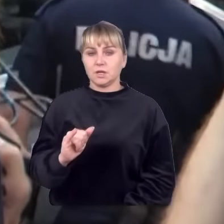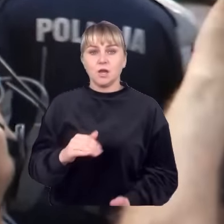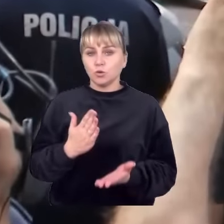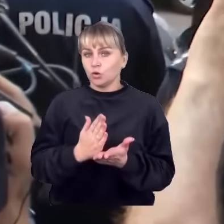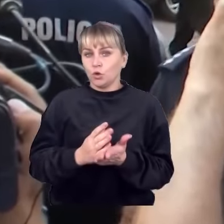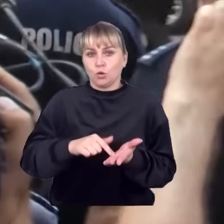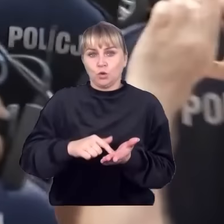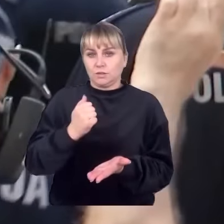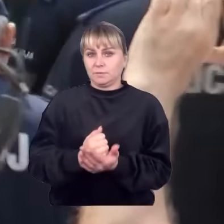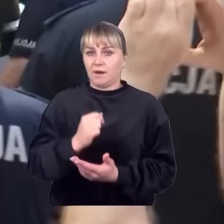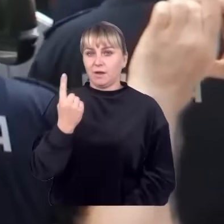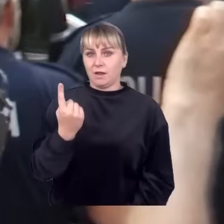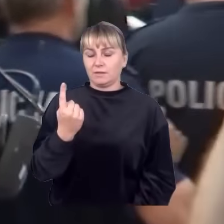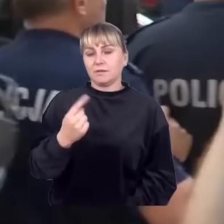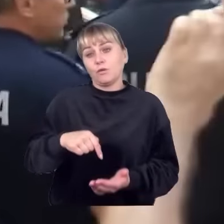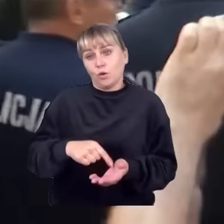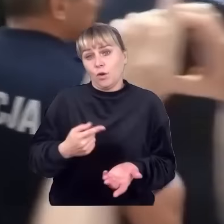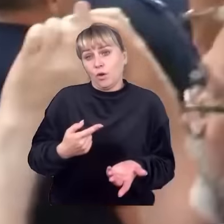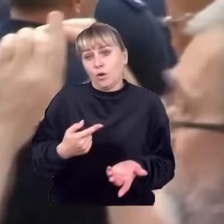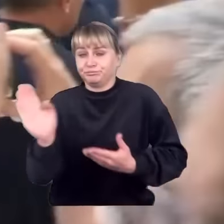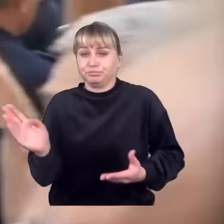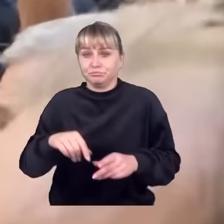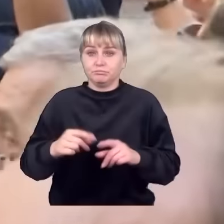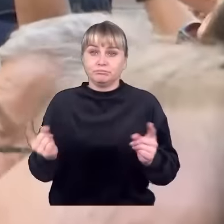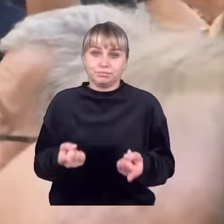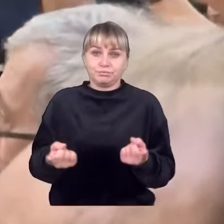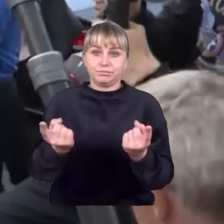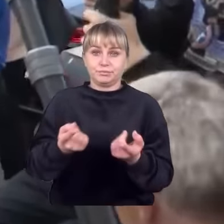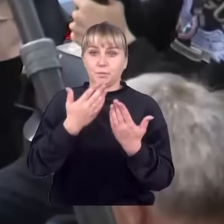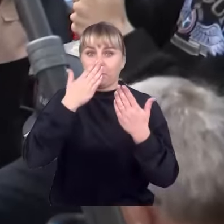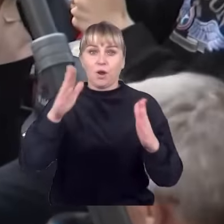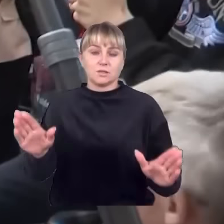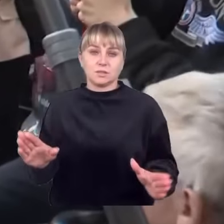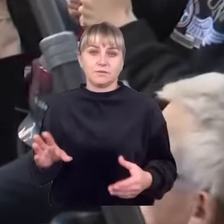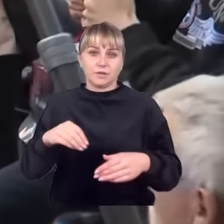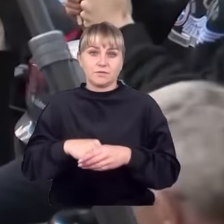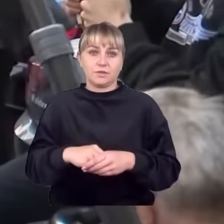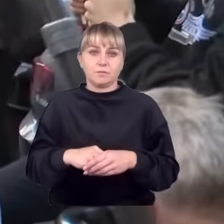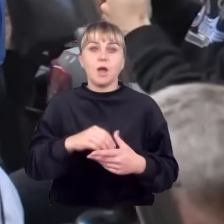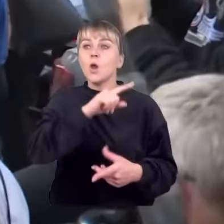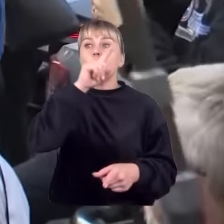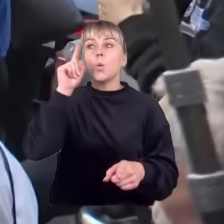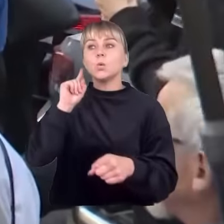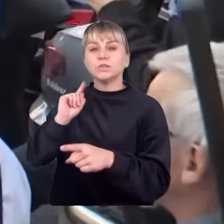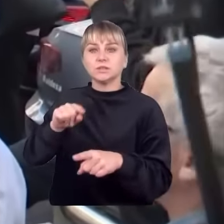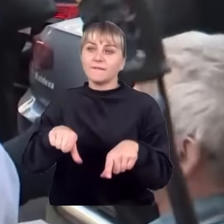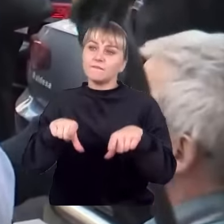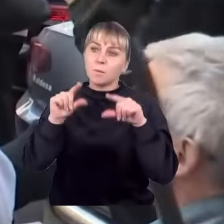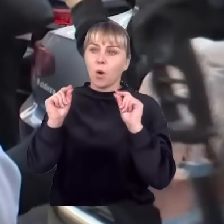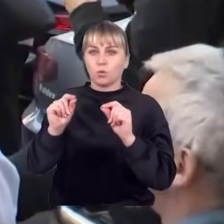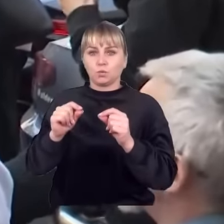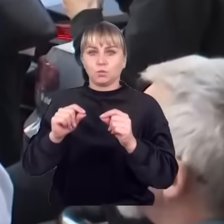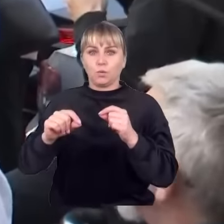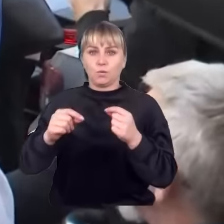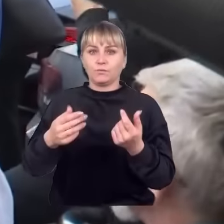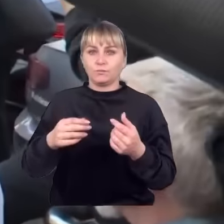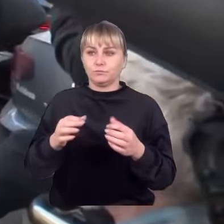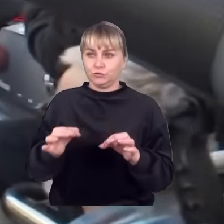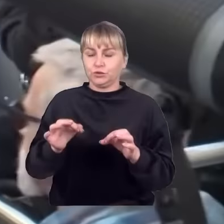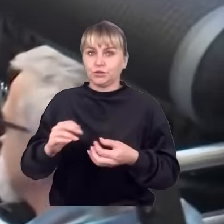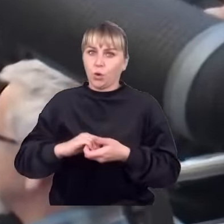poza tym PR-owo no, trzeba jakby utwierdzać tych wyborców koalicji rządzącej, do tego, w